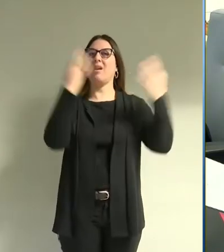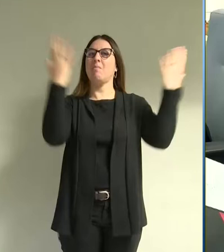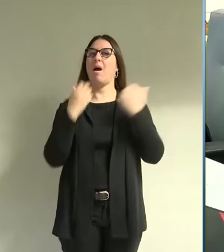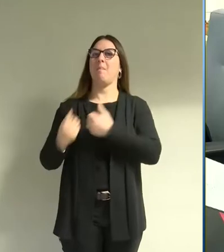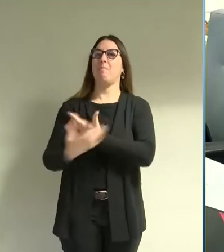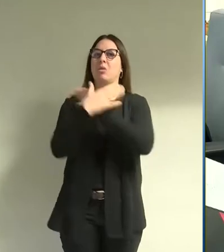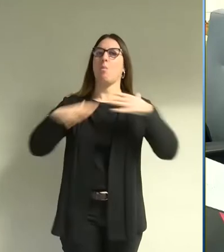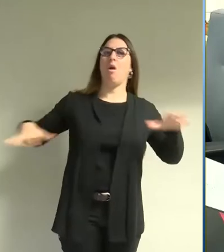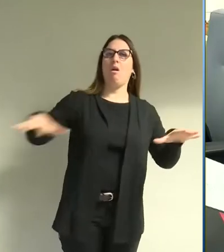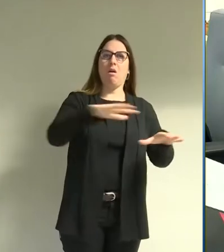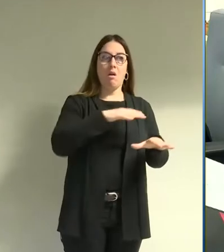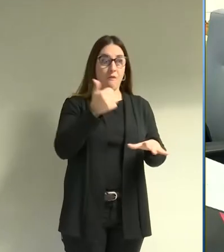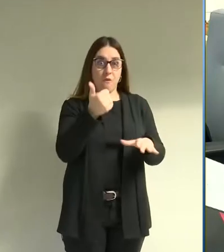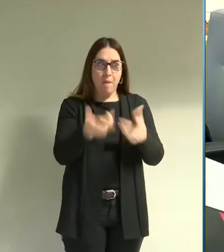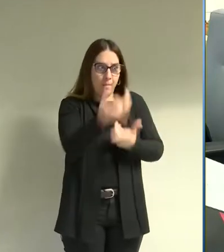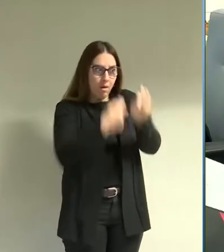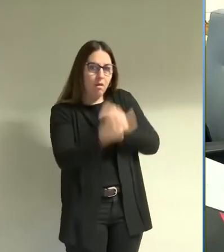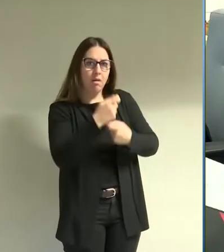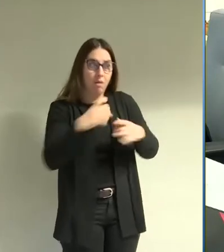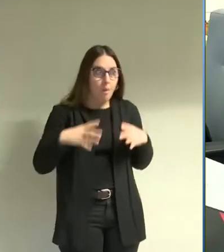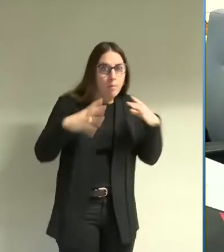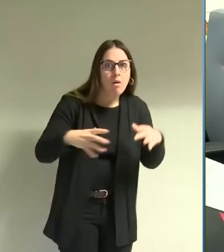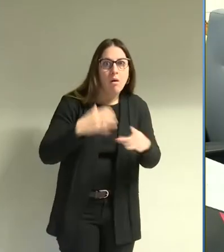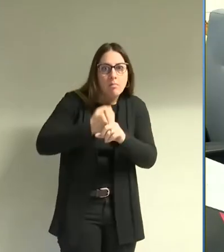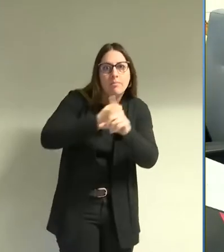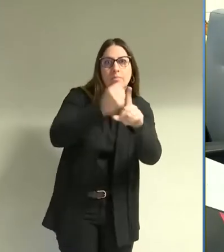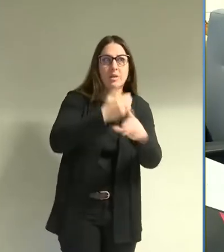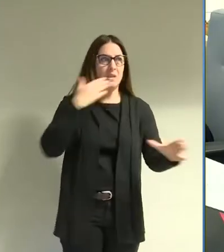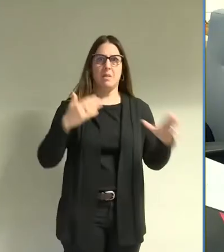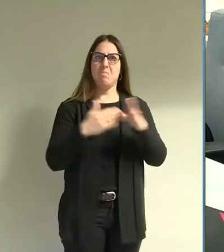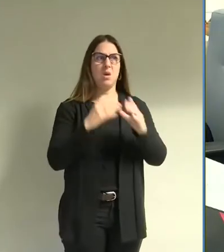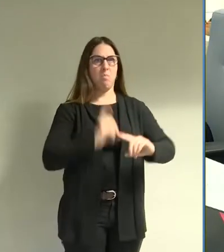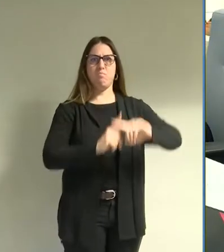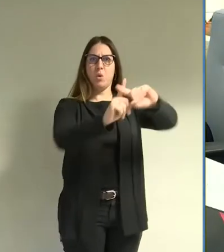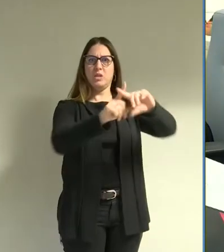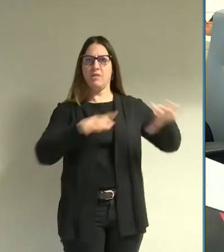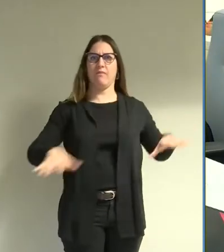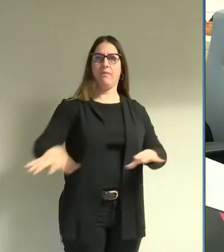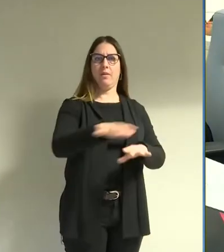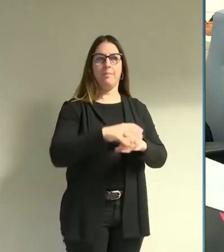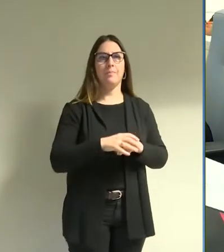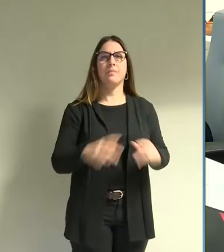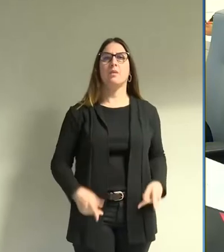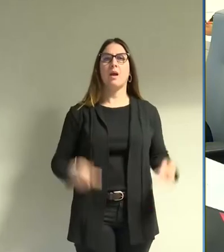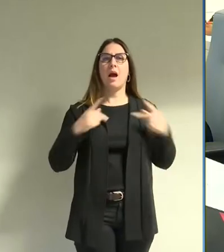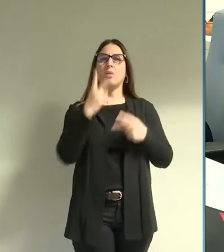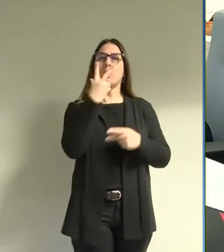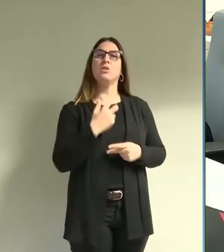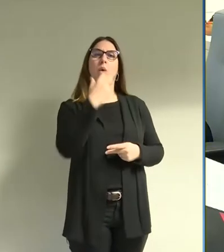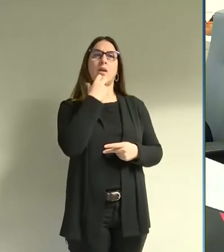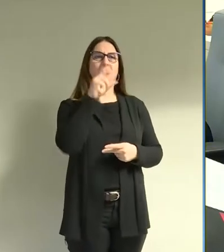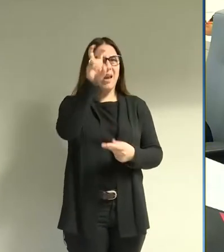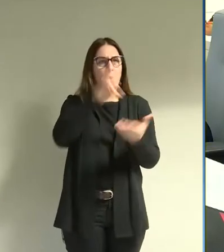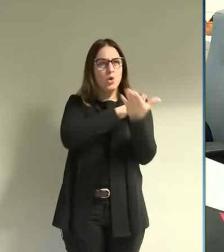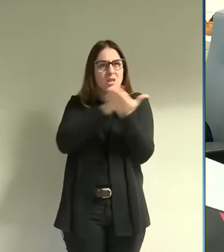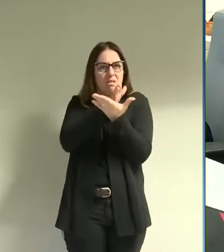et à être très actif réactif ça ne sera que meilleur pour tout le territoire sur les ateliers citoyens de redirections écologique